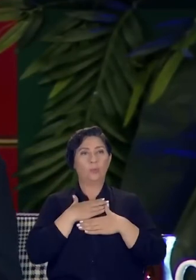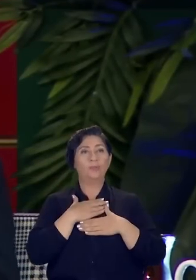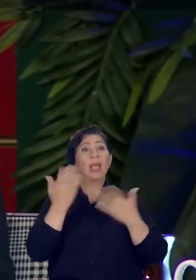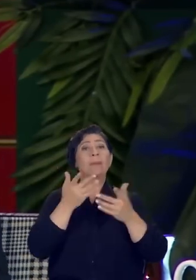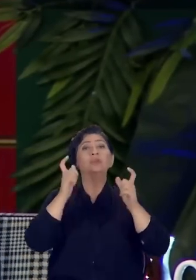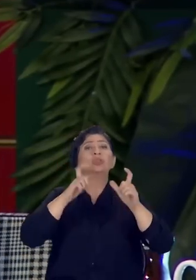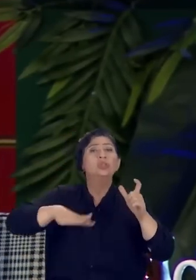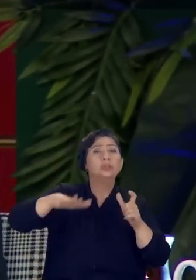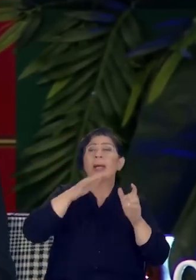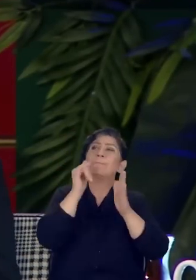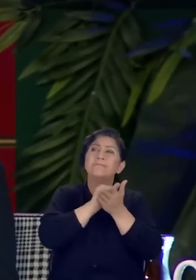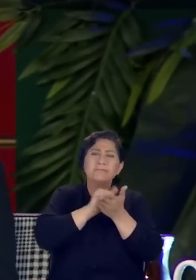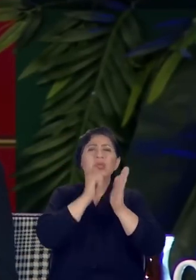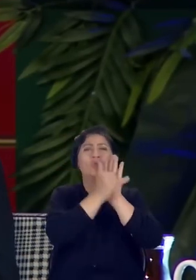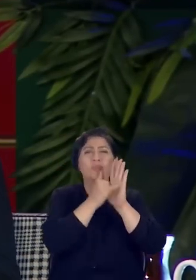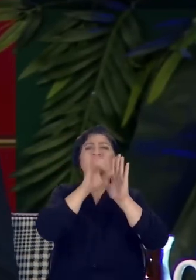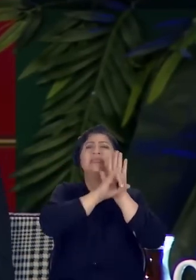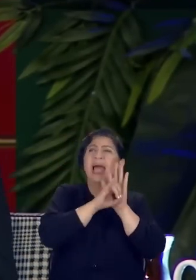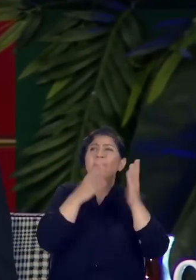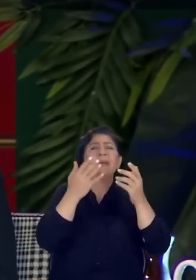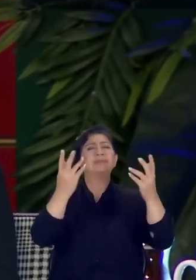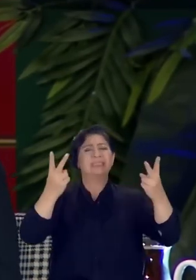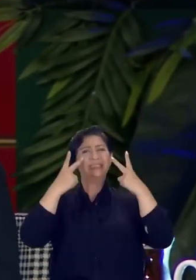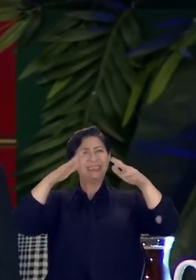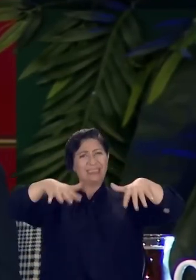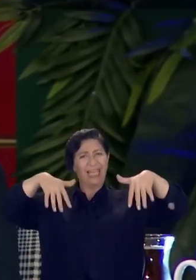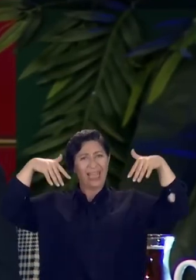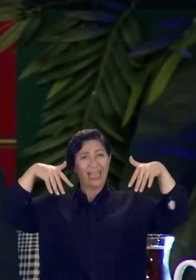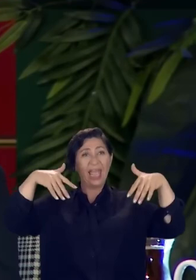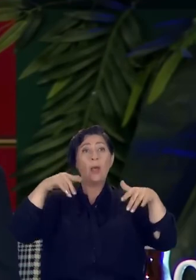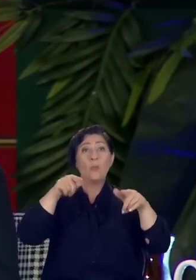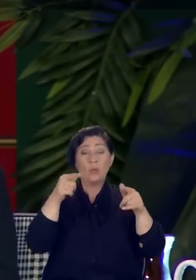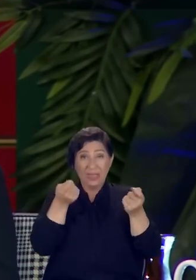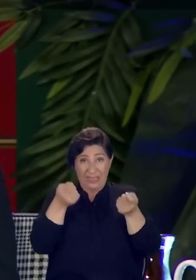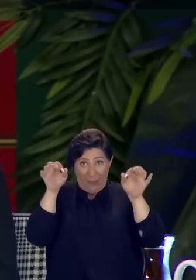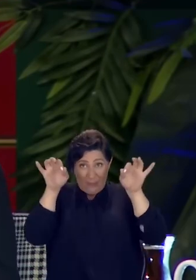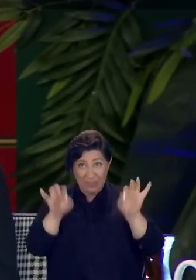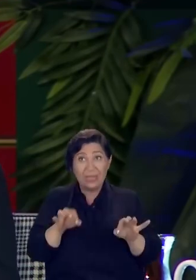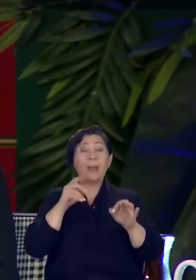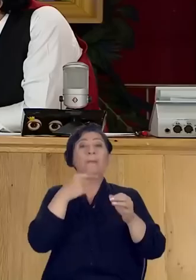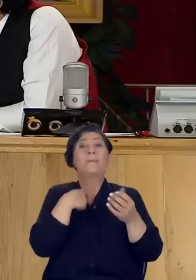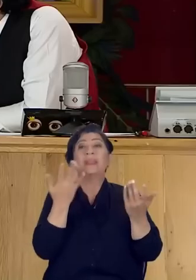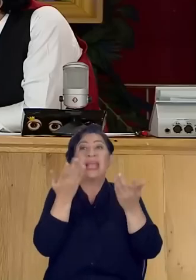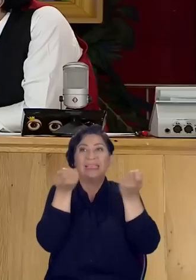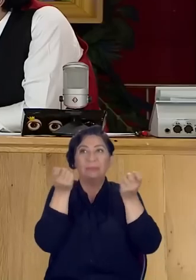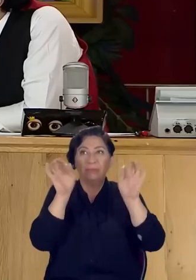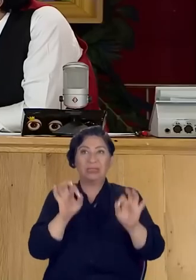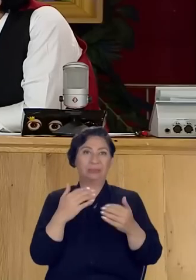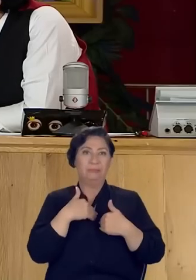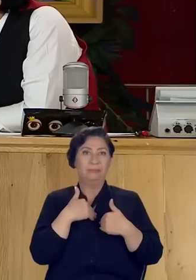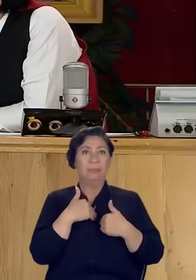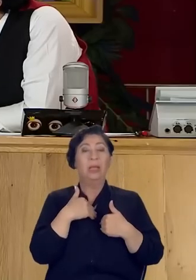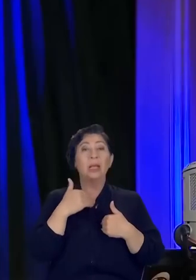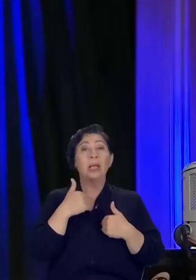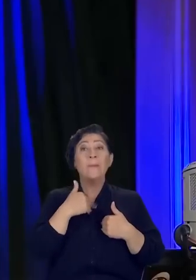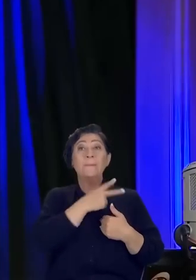hem sosyal medya, hem televizyon, hem sahne, en çok da sahne. Hatta ben bu yola başlarken belediye tiyatrosuna girmek için başlamıştım. Ne güzel.